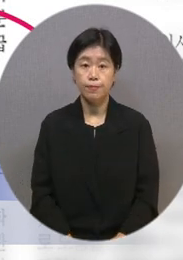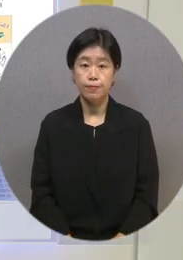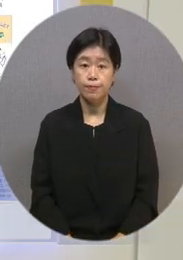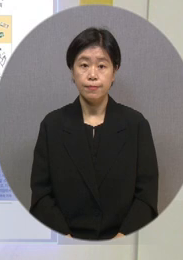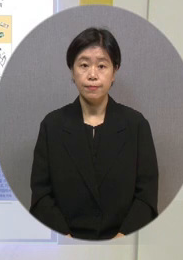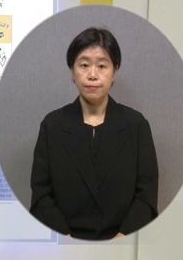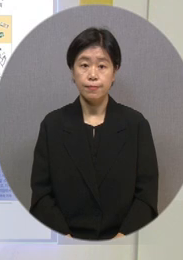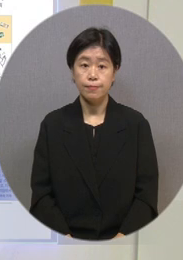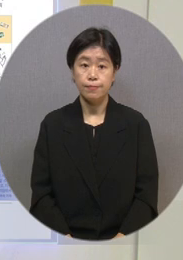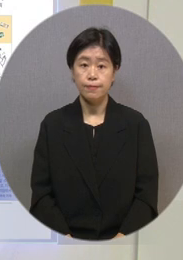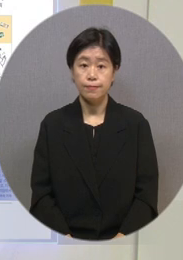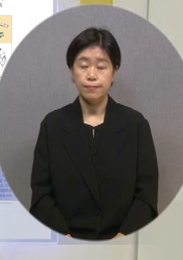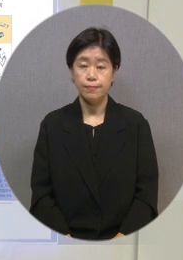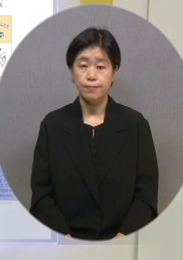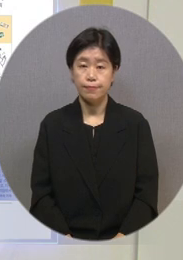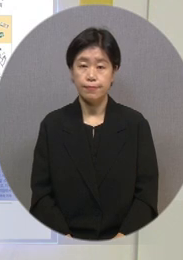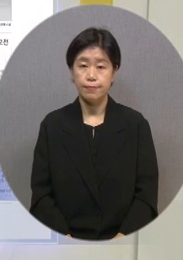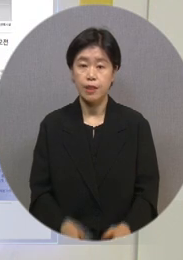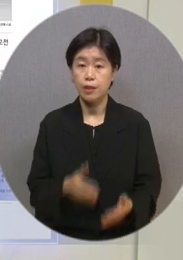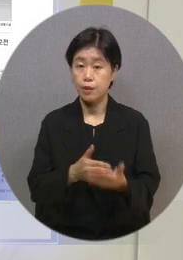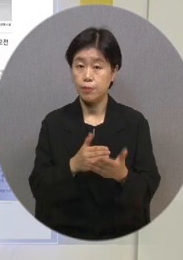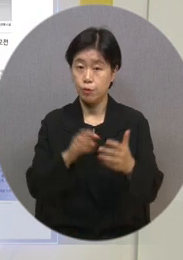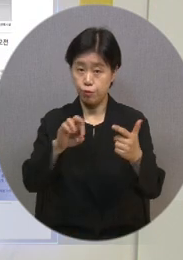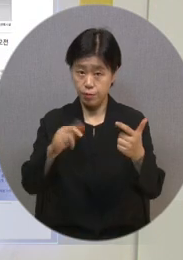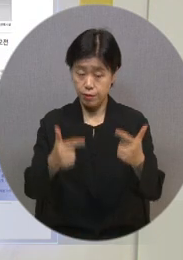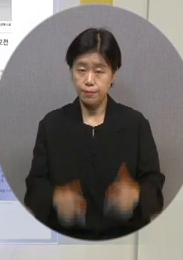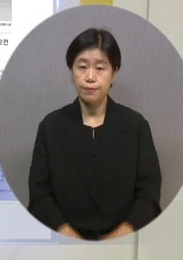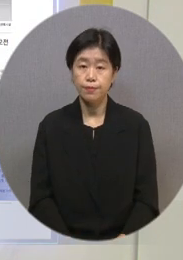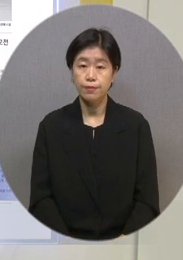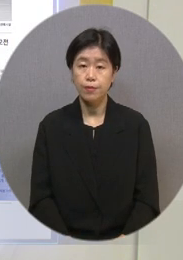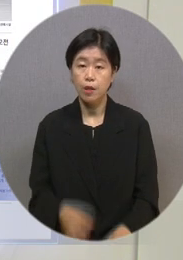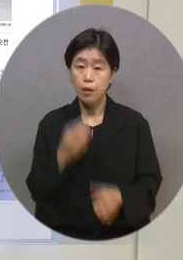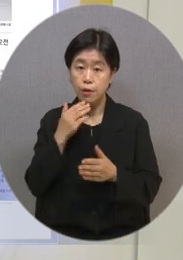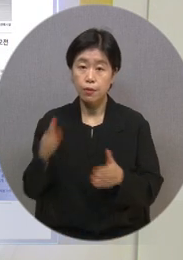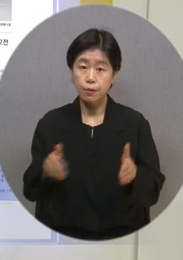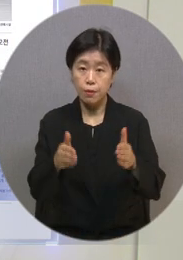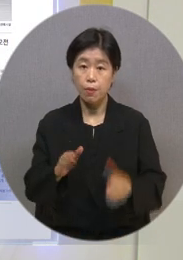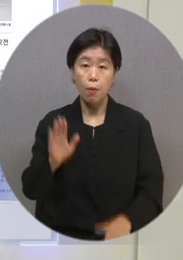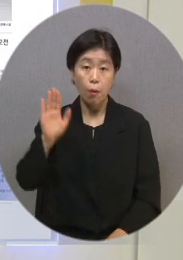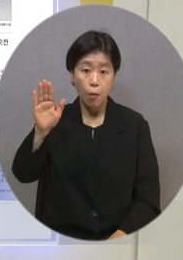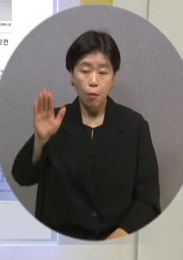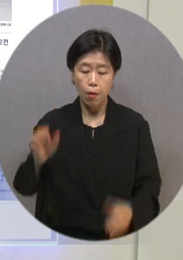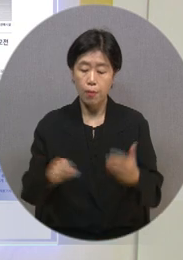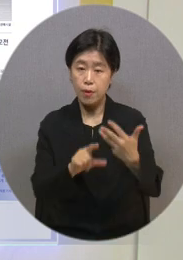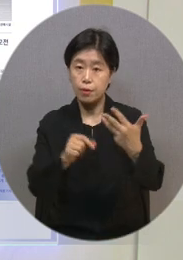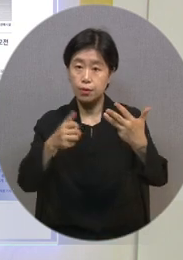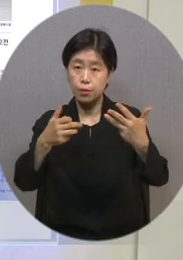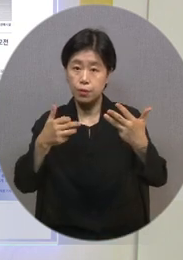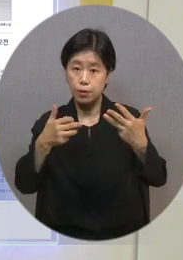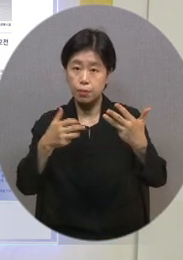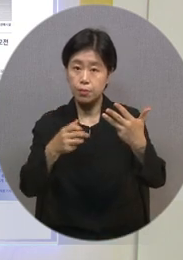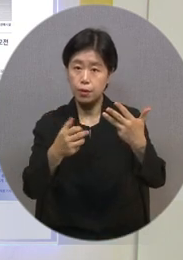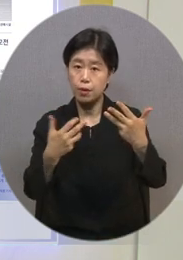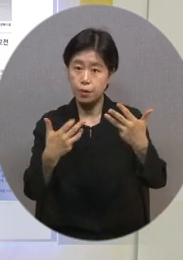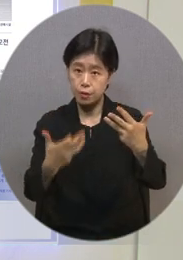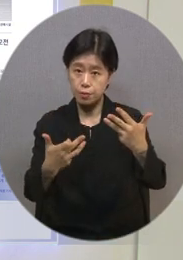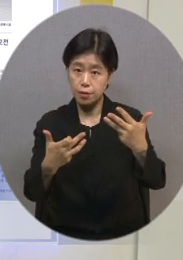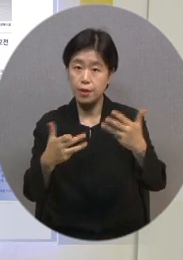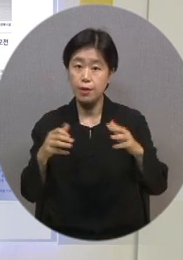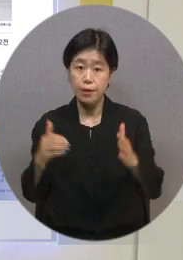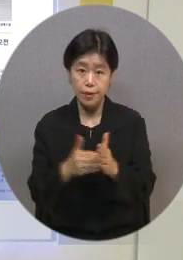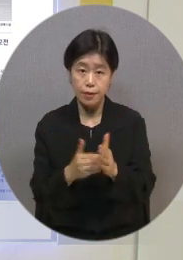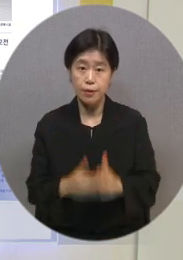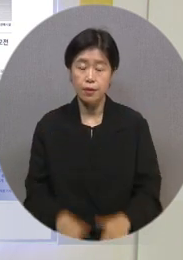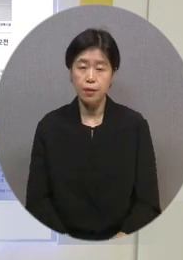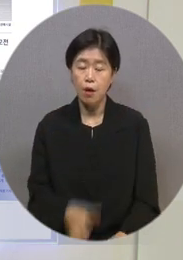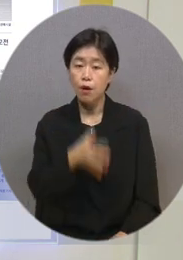말했습니다 계속해서 장애 신문 면입니다 경기도가 오는 8월 14일까지 어린이와 장애인